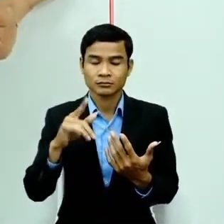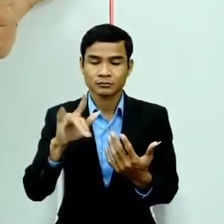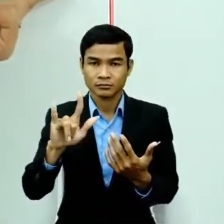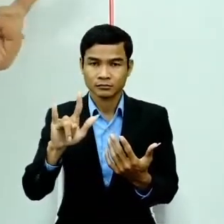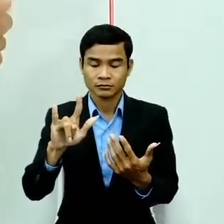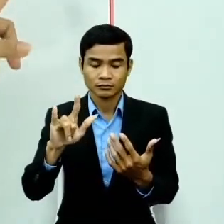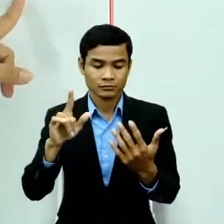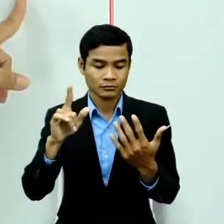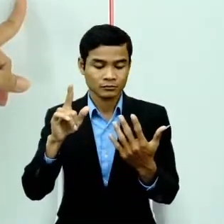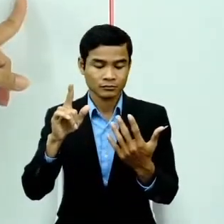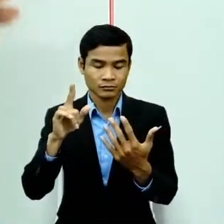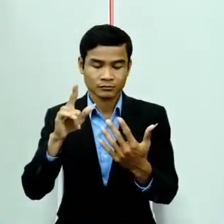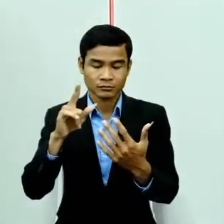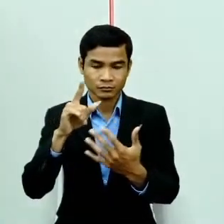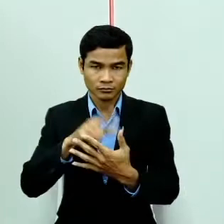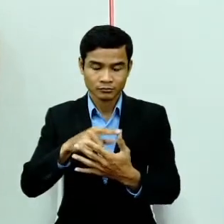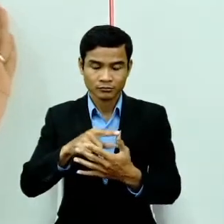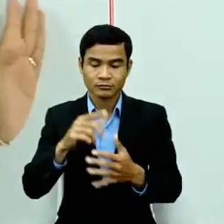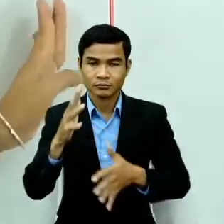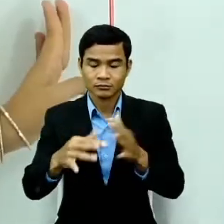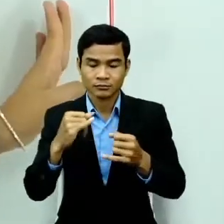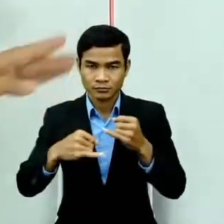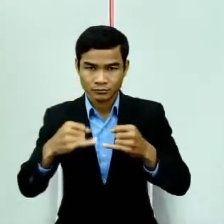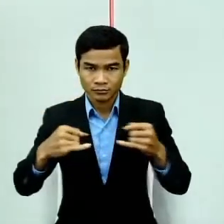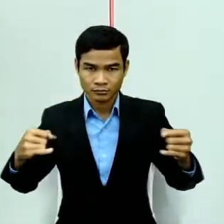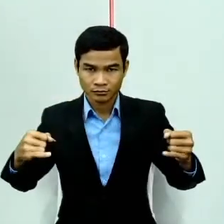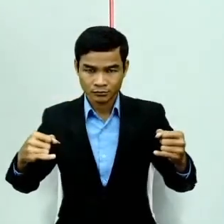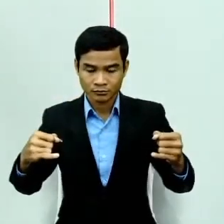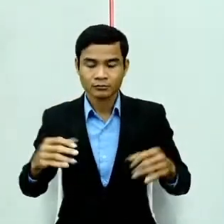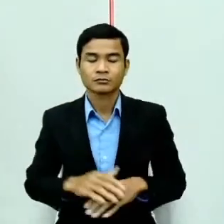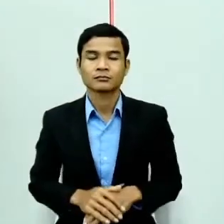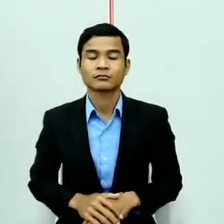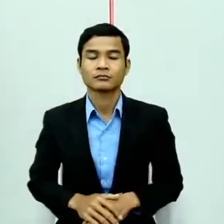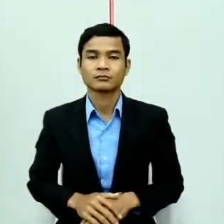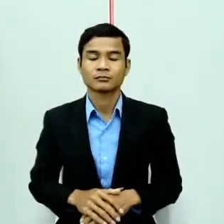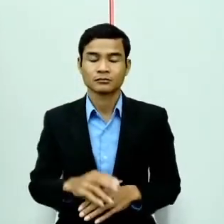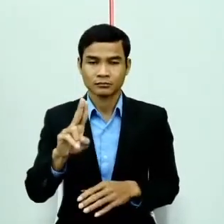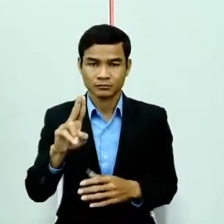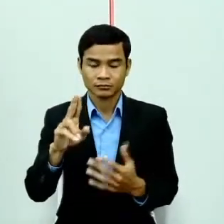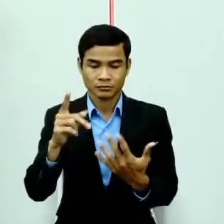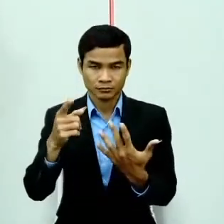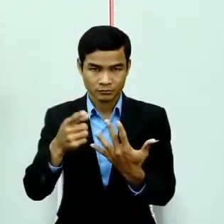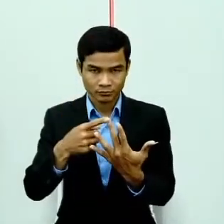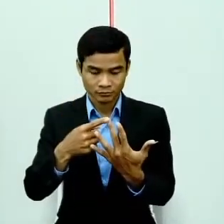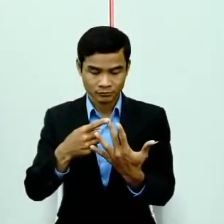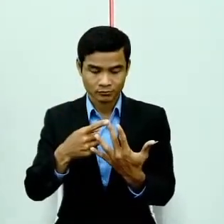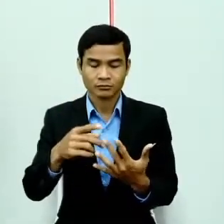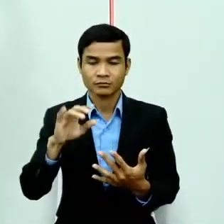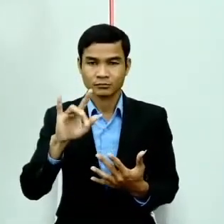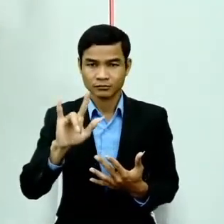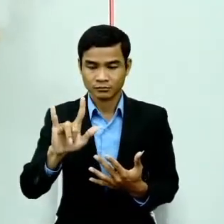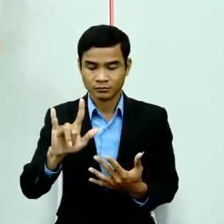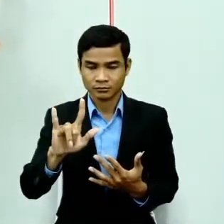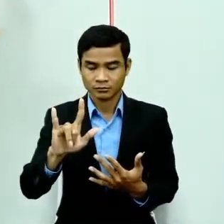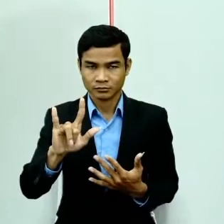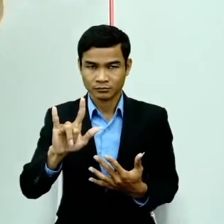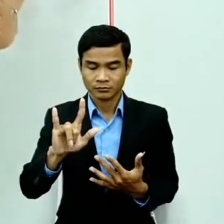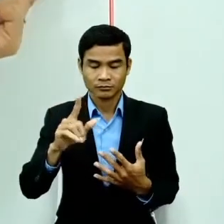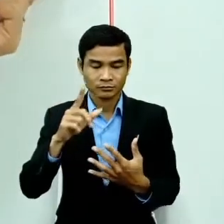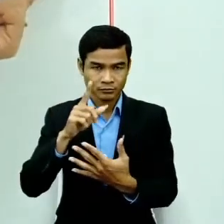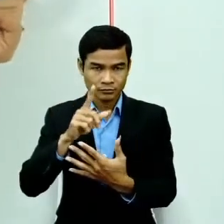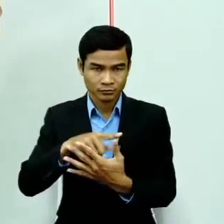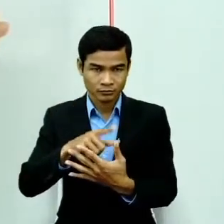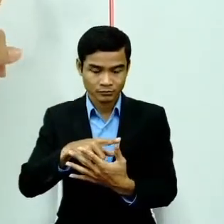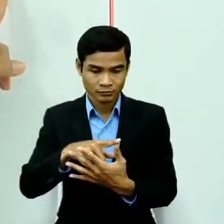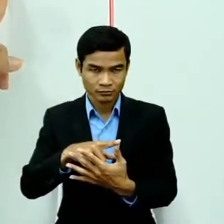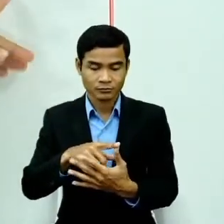ó bò ấm bò o ấm ấm bò